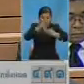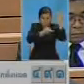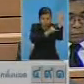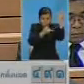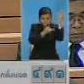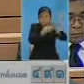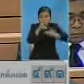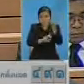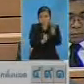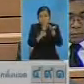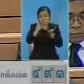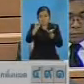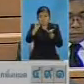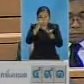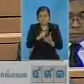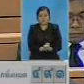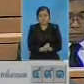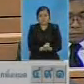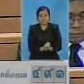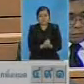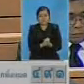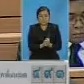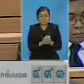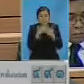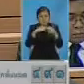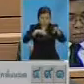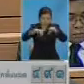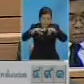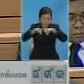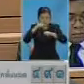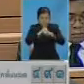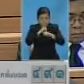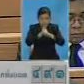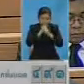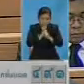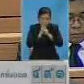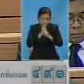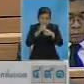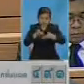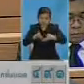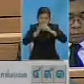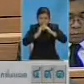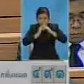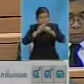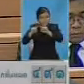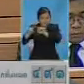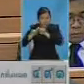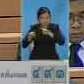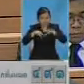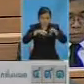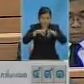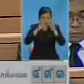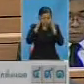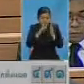40กว่าบาทครับท่านประธานจากแนวทางในการบริหารในการจัดตั้งแม้กระทั่งการจัด